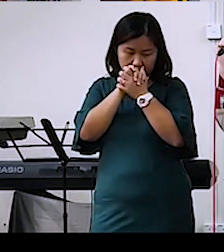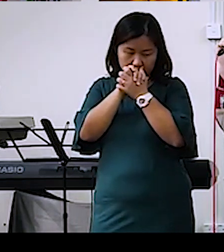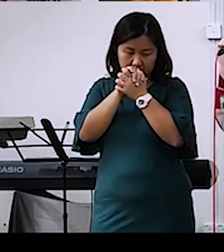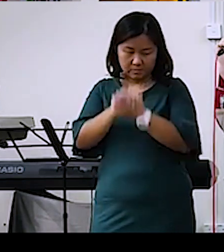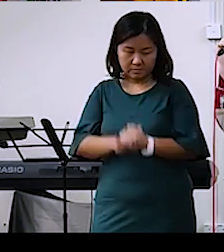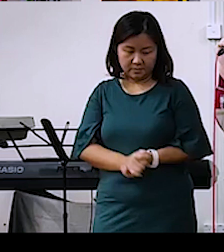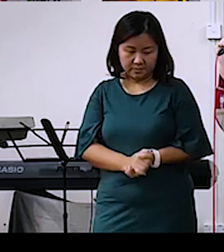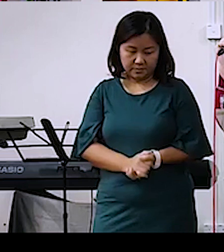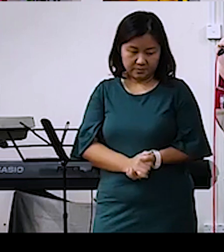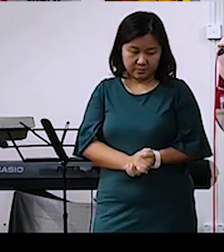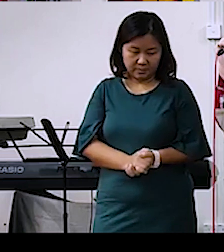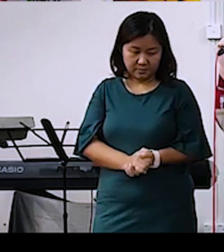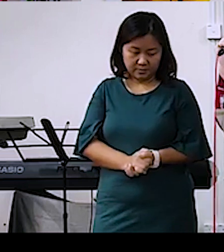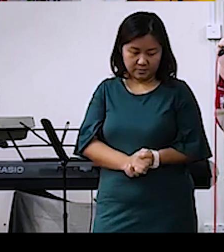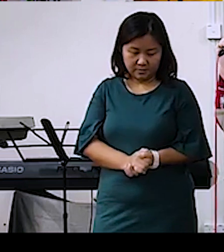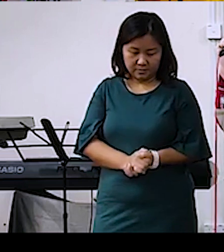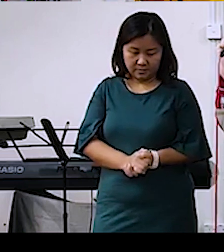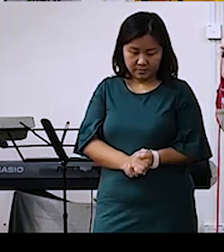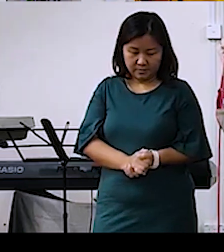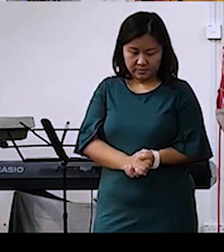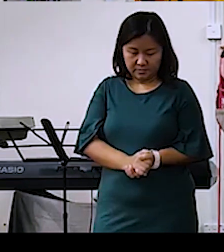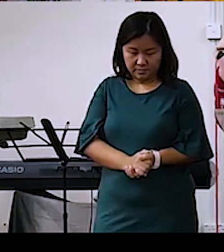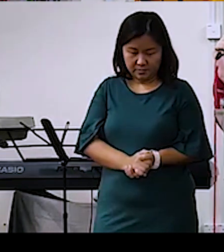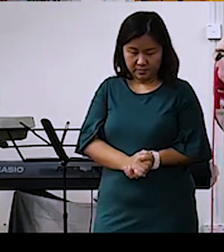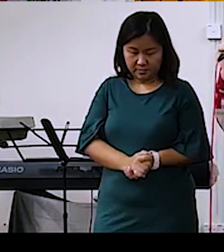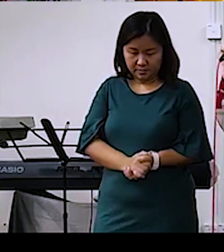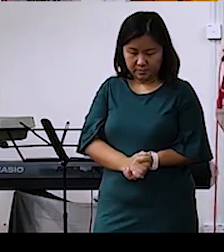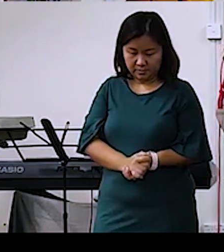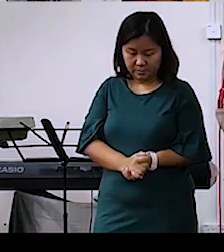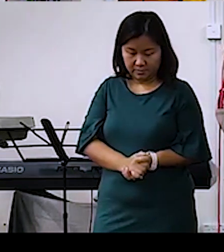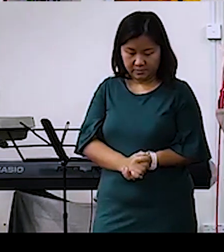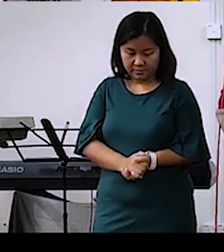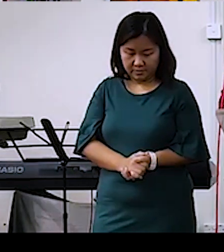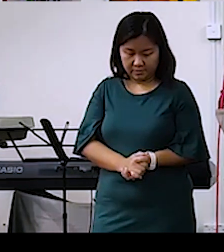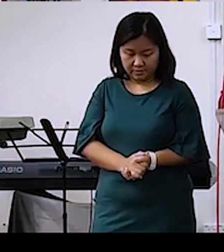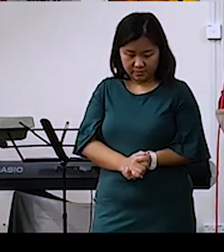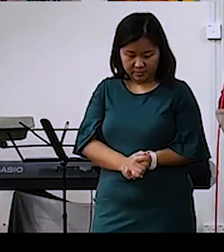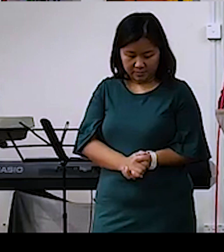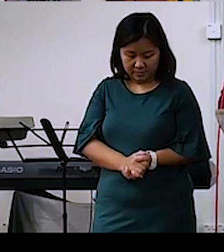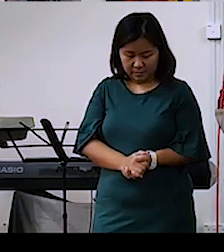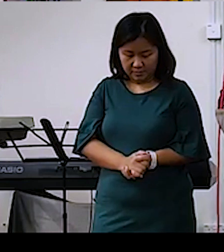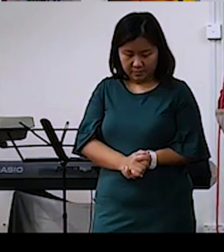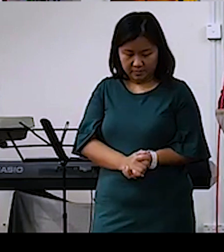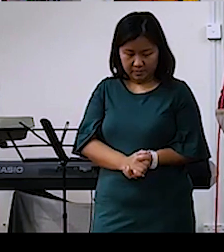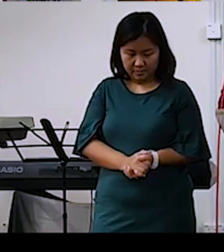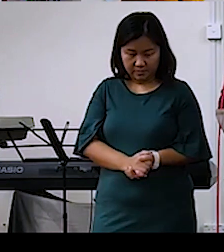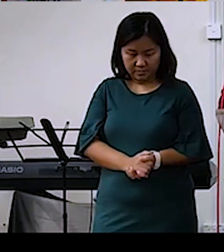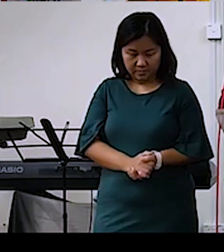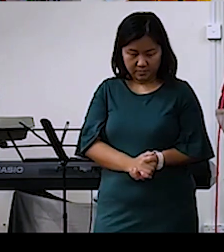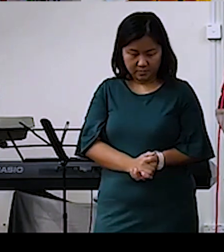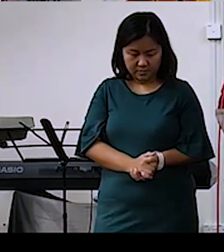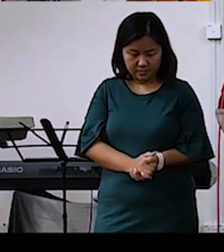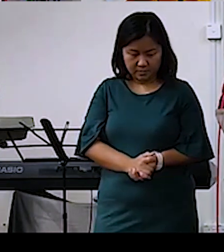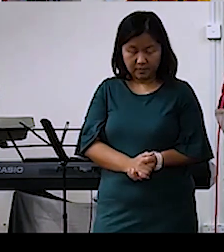人。就是说呢，每逢当我们有那个机会能够来侍奉神的时候呢，我们应该要抓紧这个机会去侍奉